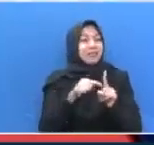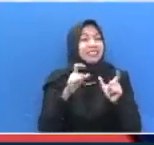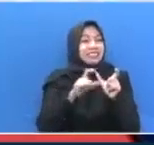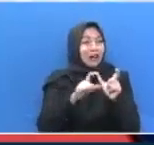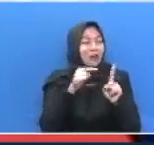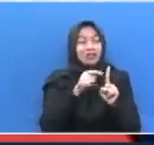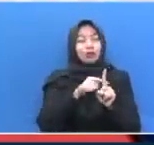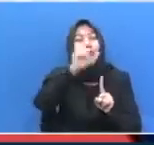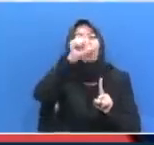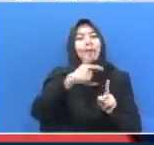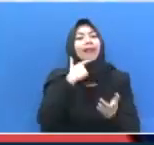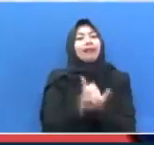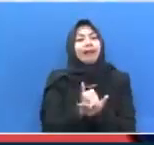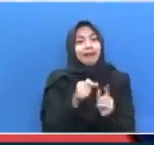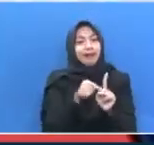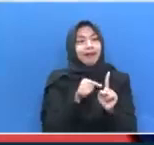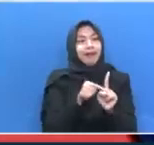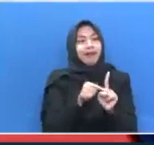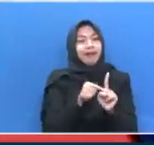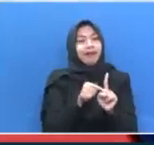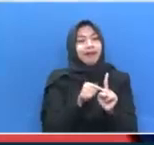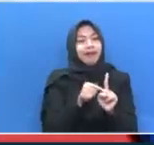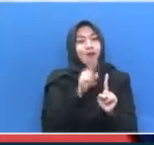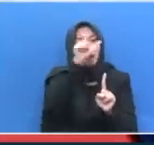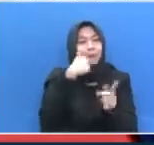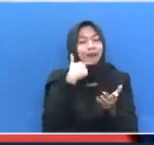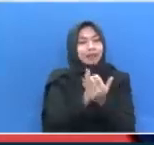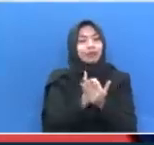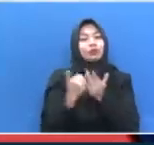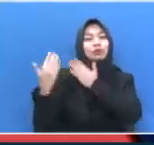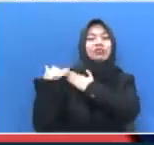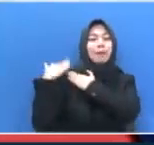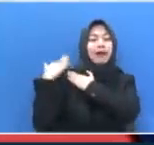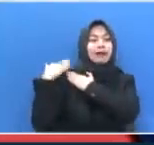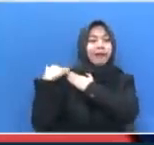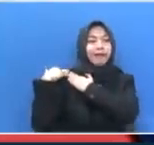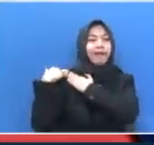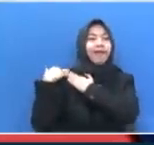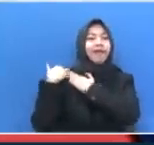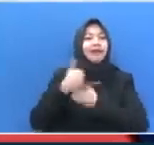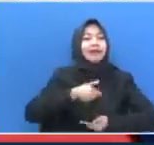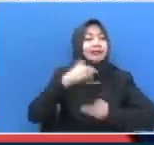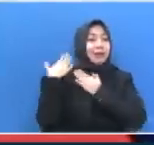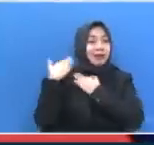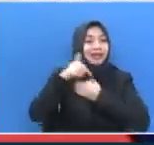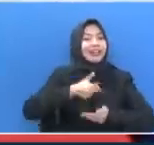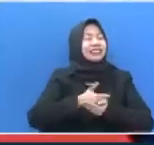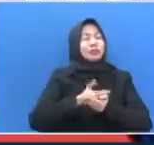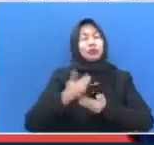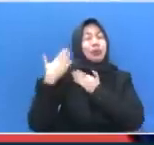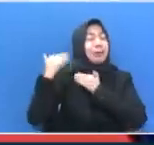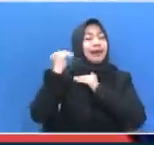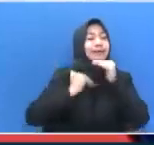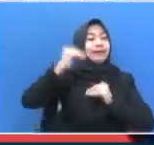yang penting yang saya kira memang posisinya juga sangat kritis Jadi Yang dilaporkan itu